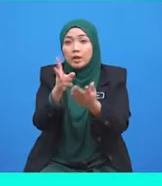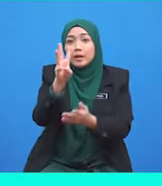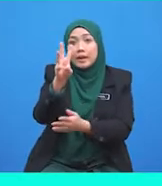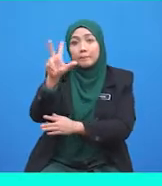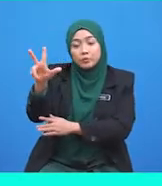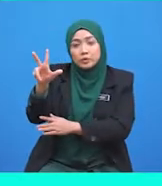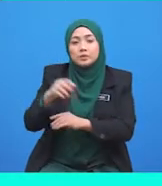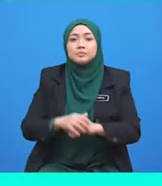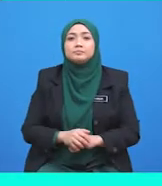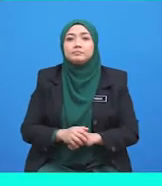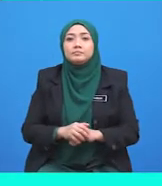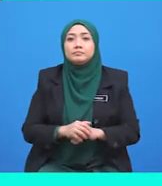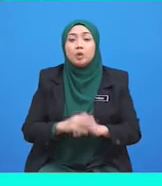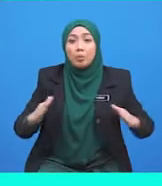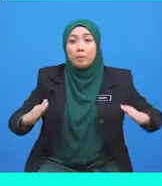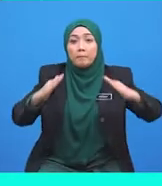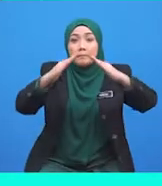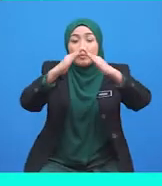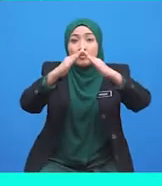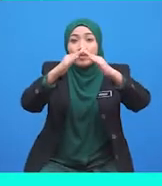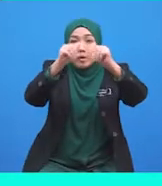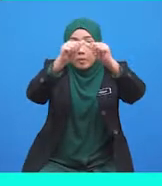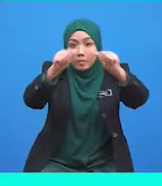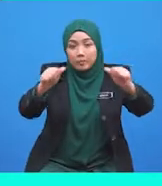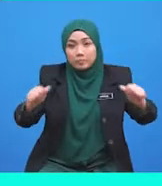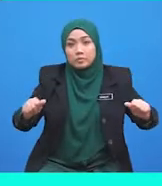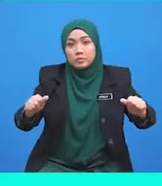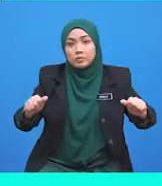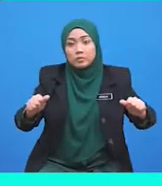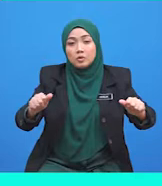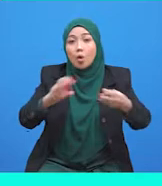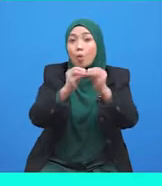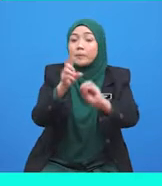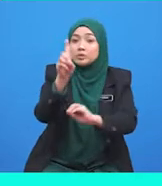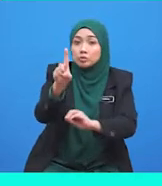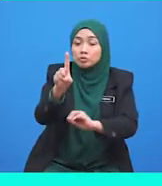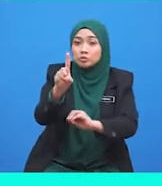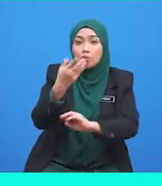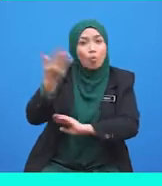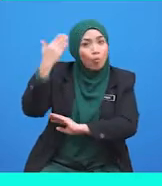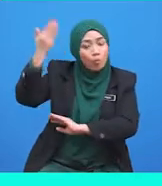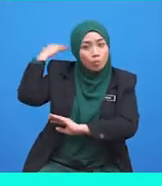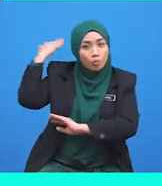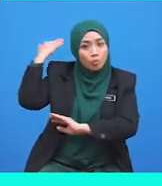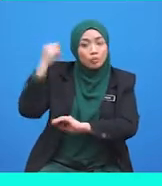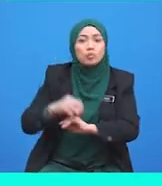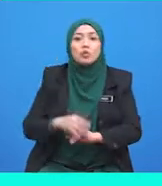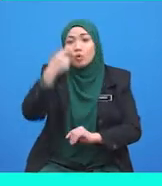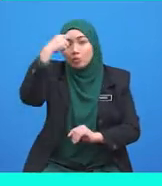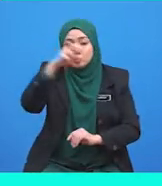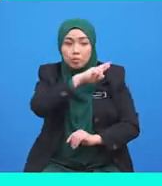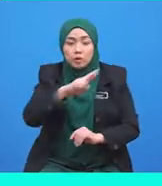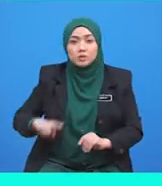ini. Berikut ialah piramid pertama dibina pada zaman Mesir Purba oleh arkitek Imhotep untuk